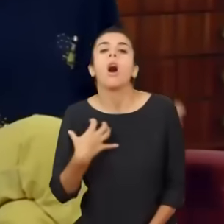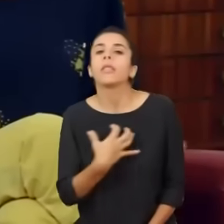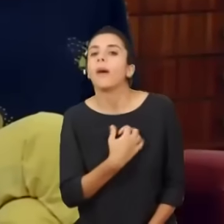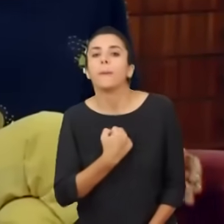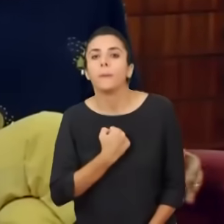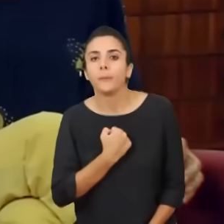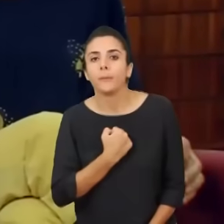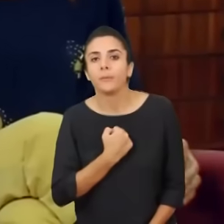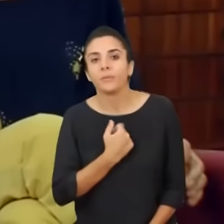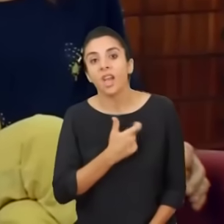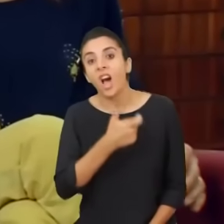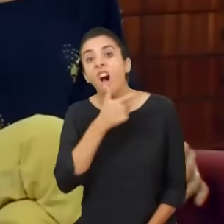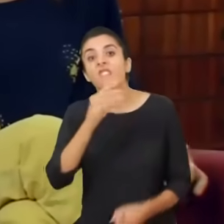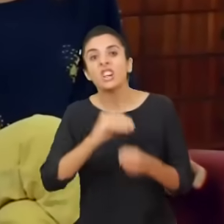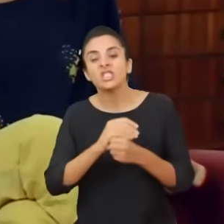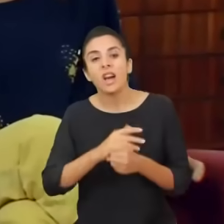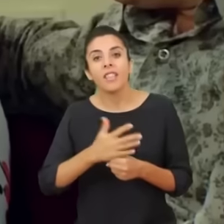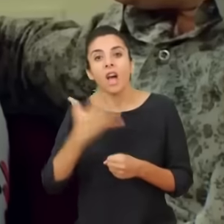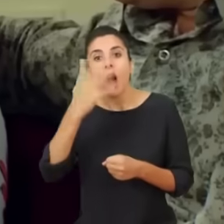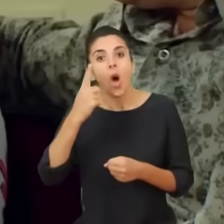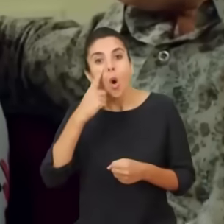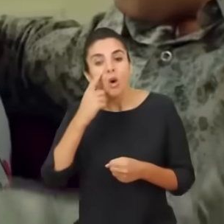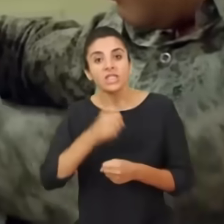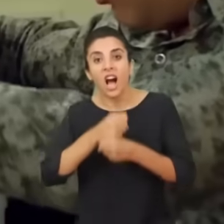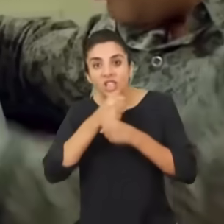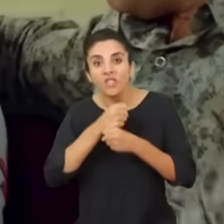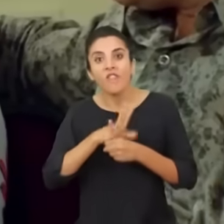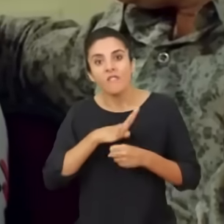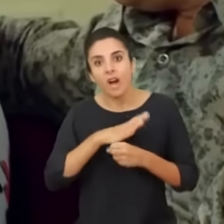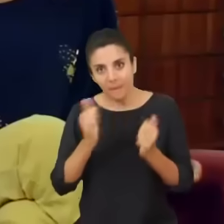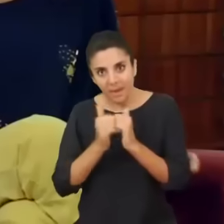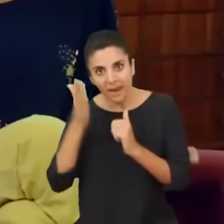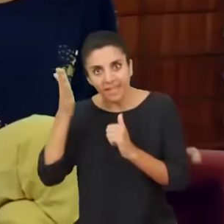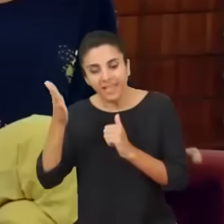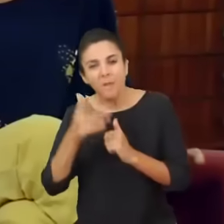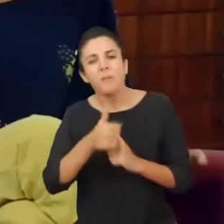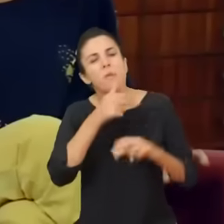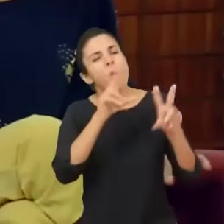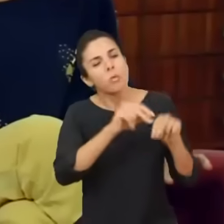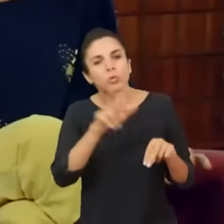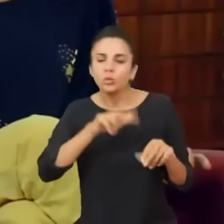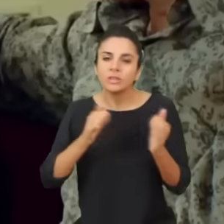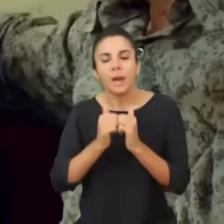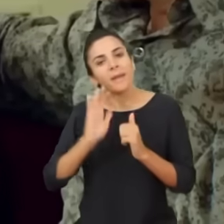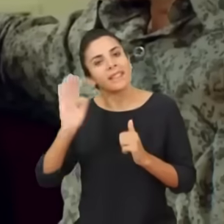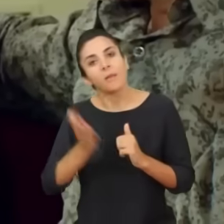Hı? Kahvede Hacivat Karagöz varmış. Gidelim mi? Bak babam da uyukluyor hazır. O kalsın, gidelim biz.